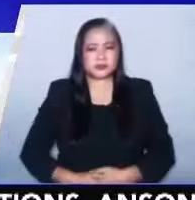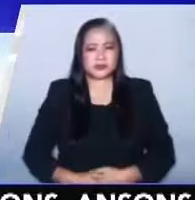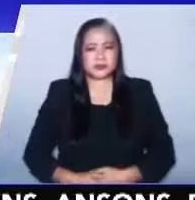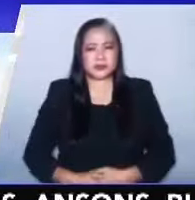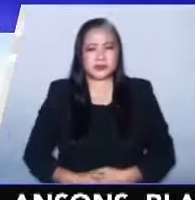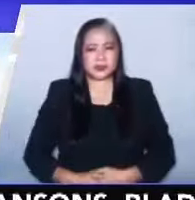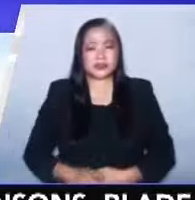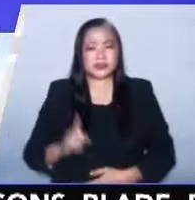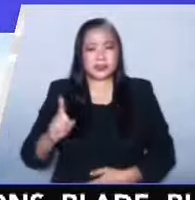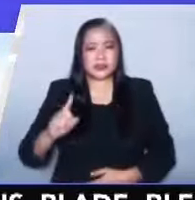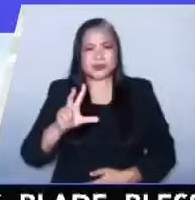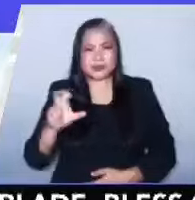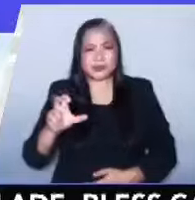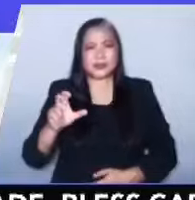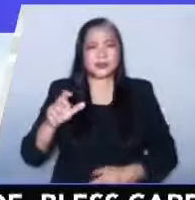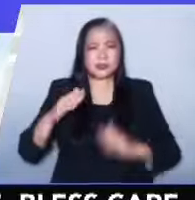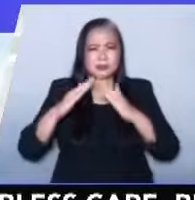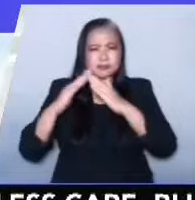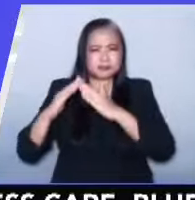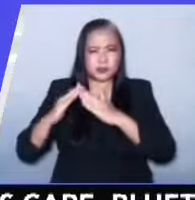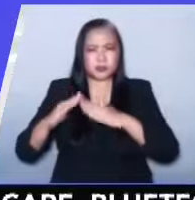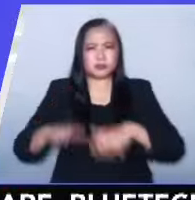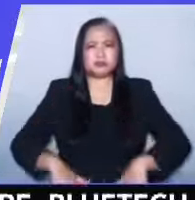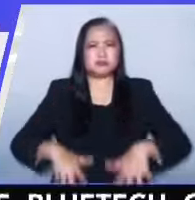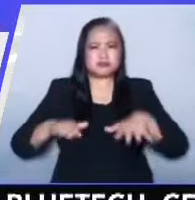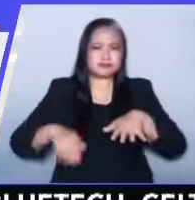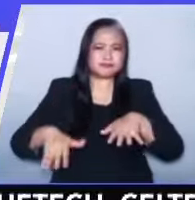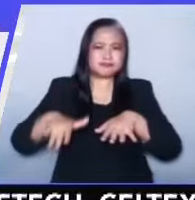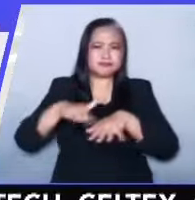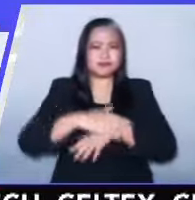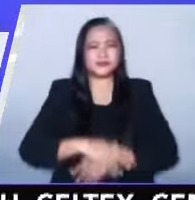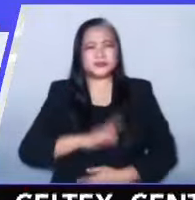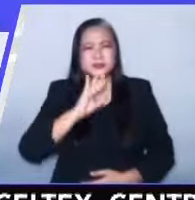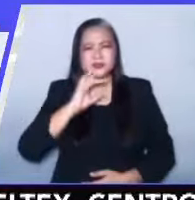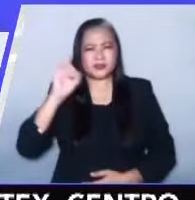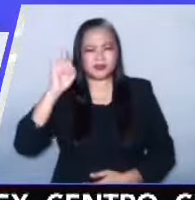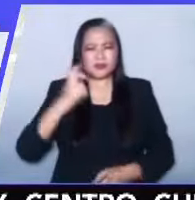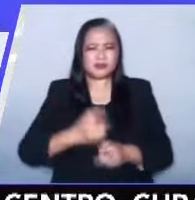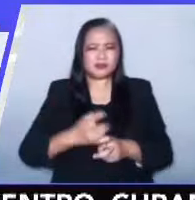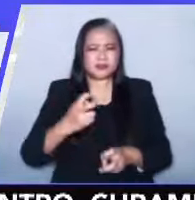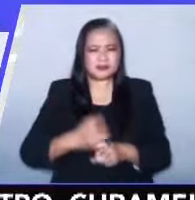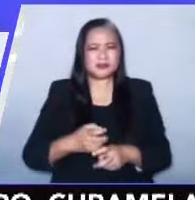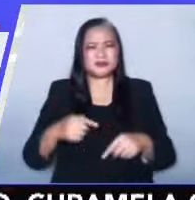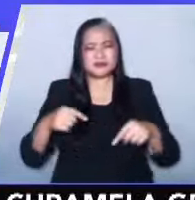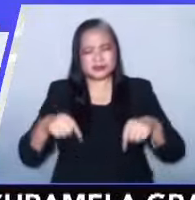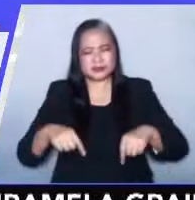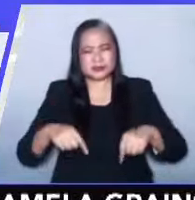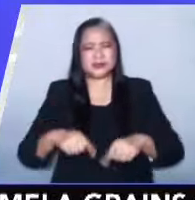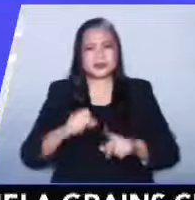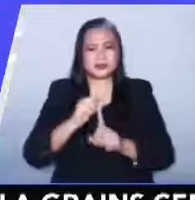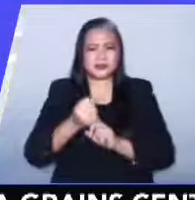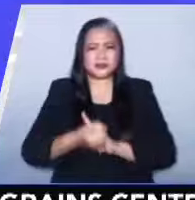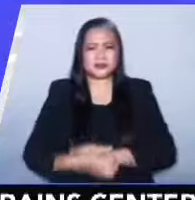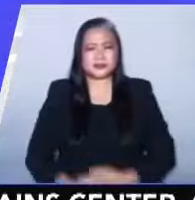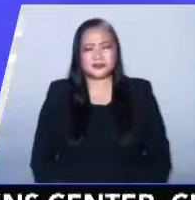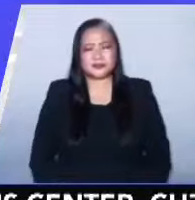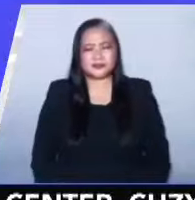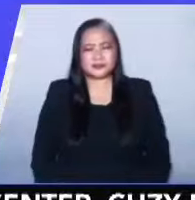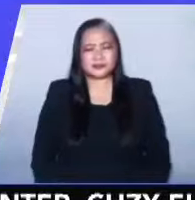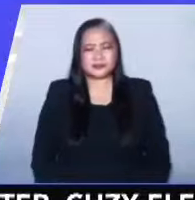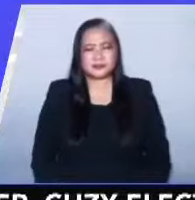kabahayan ang apektado ng high tide. Ang hirap ng kuan, ganitong sitwasyon. Ang ilang may-ari